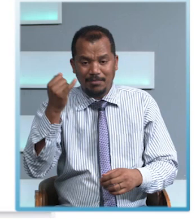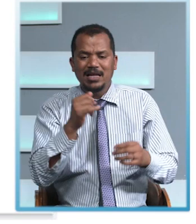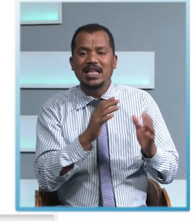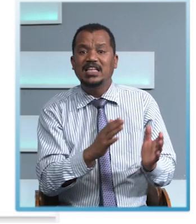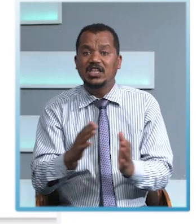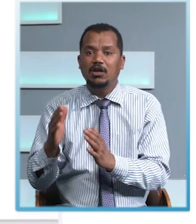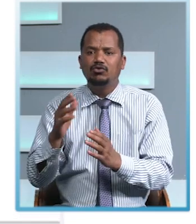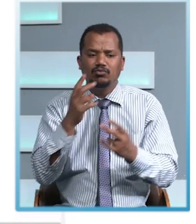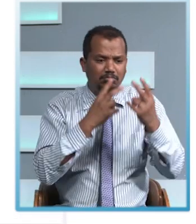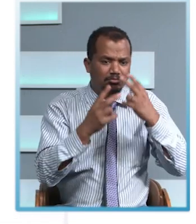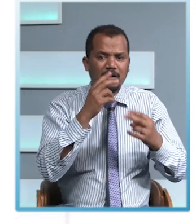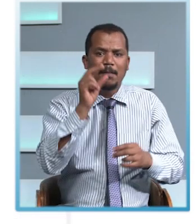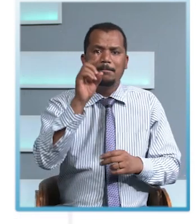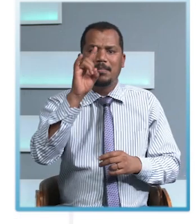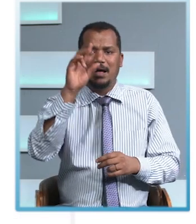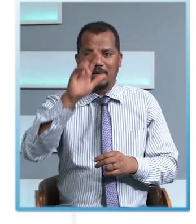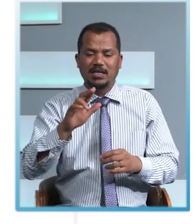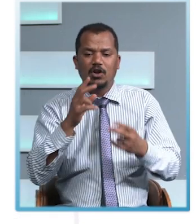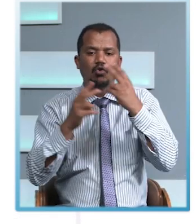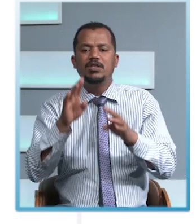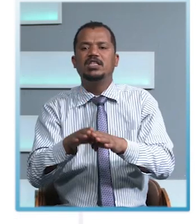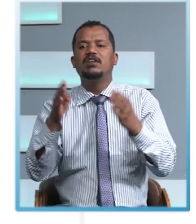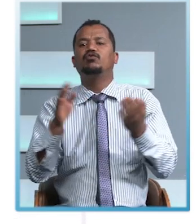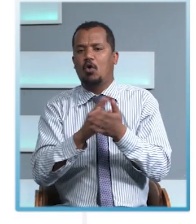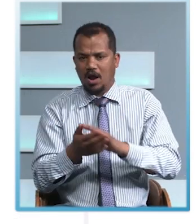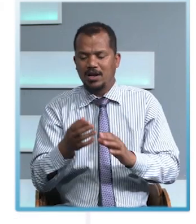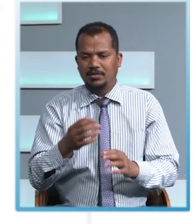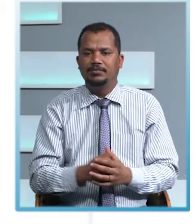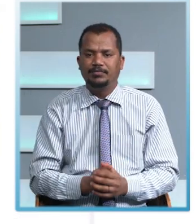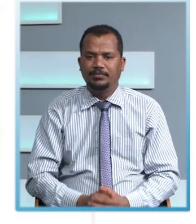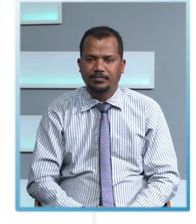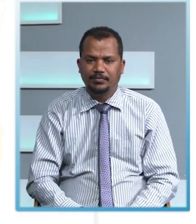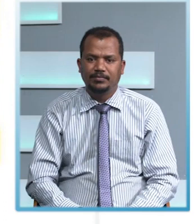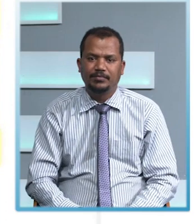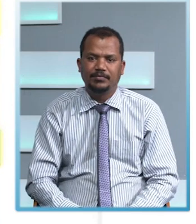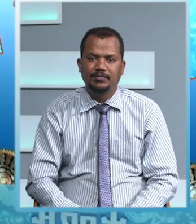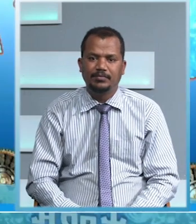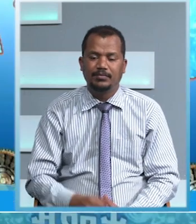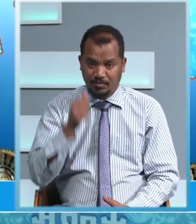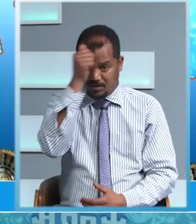ሀሳብ ለዲያስፖራ የተዘጋጁ አውደ ርዕዮችና ባዛሮችም ለጉብኝት ክፍት ሆኗል ሲል የዘገበው ኢዚያ ነው።